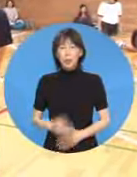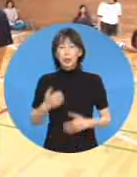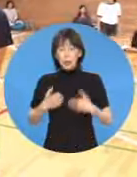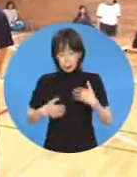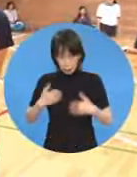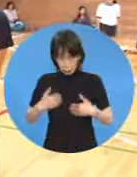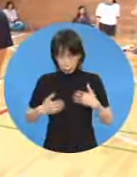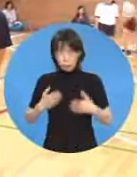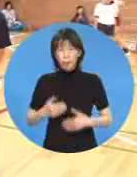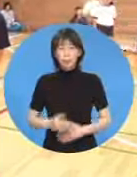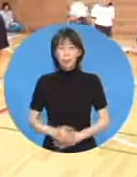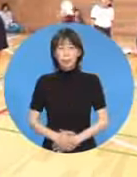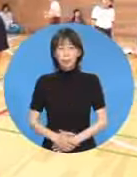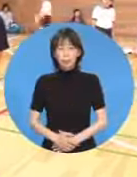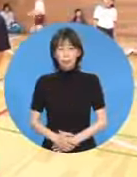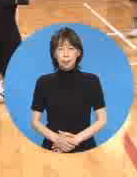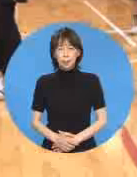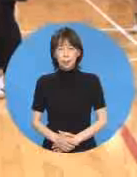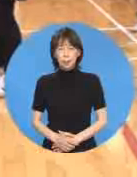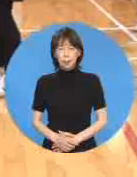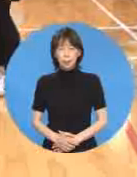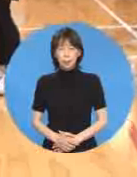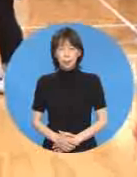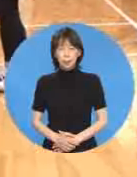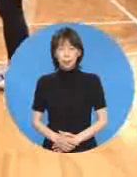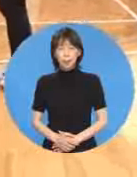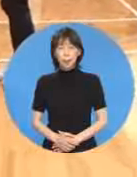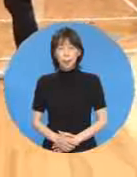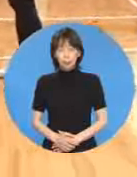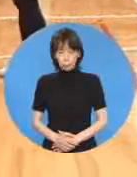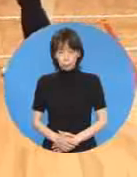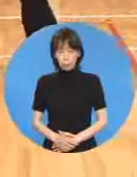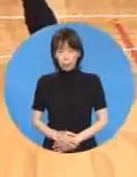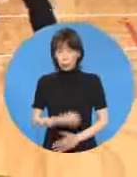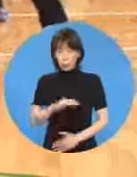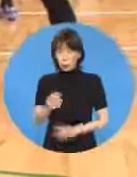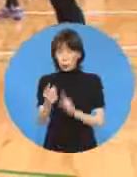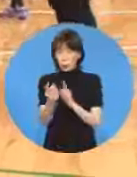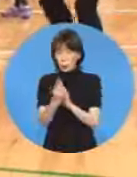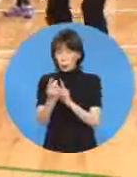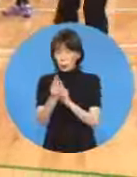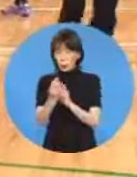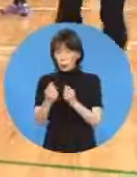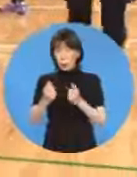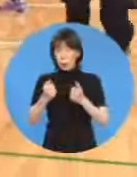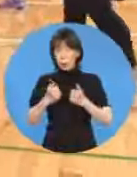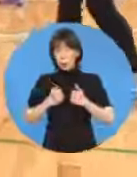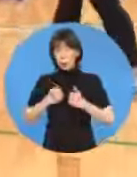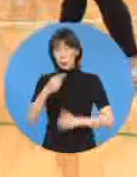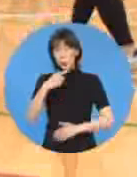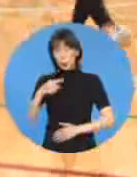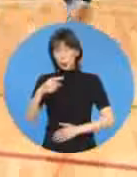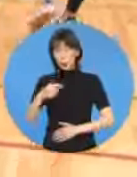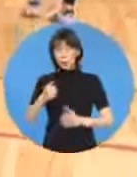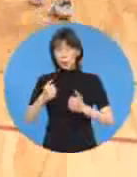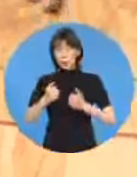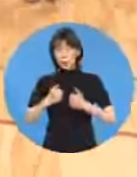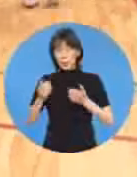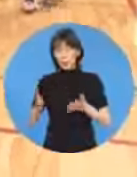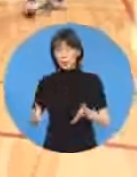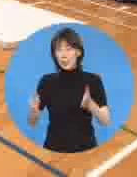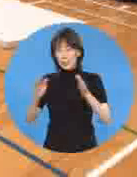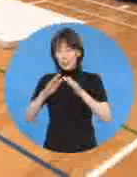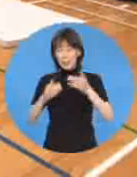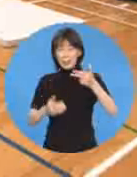どうですか嬉しいです子供を対象としたスポーツ教室は体育館や